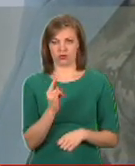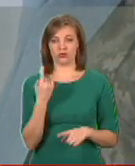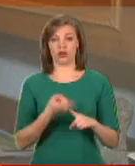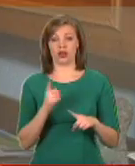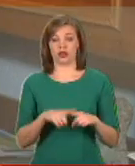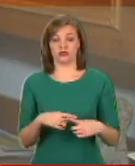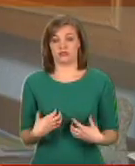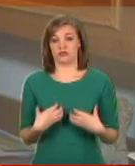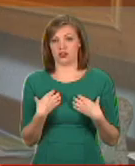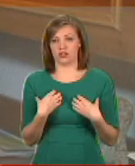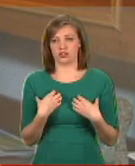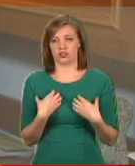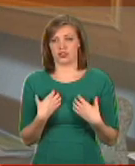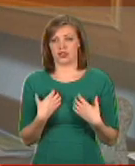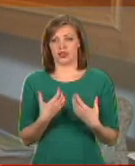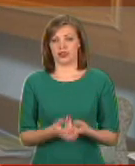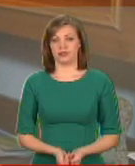Это страшно.